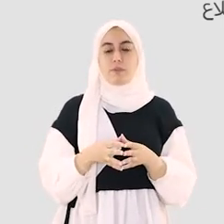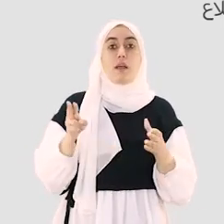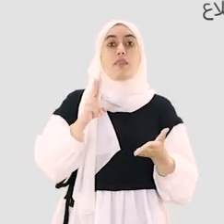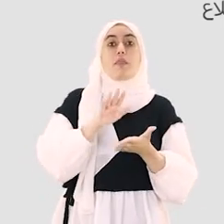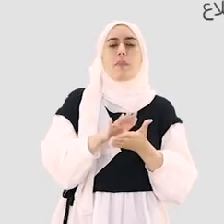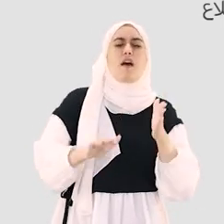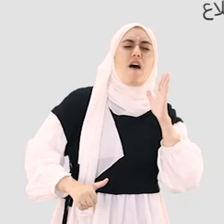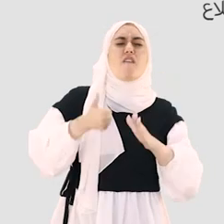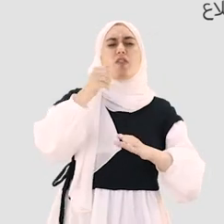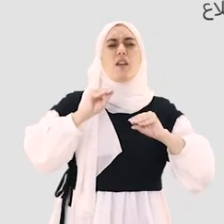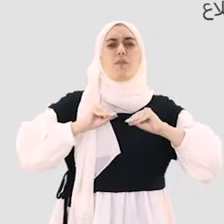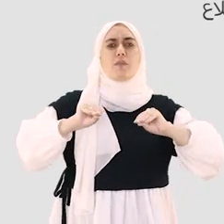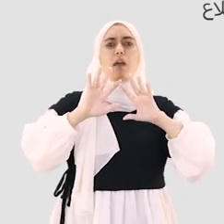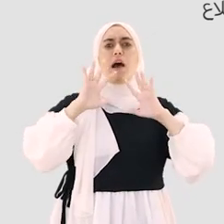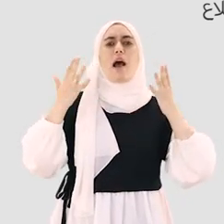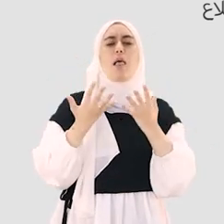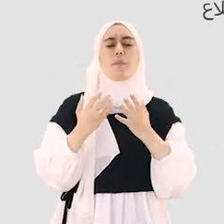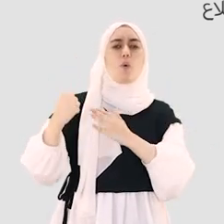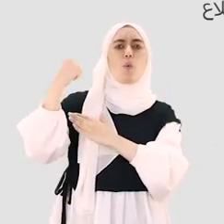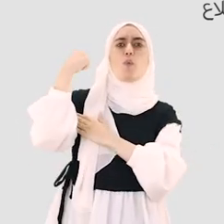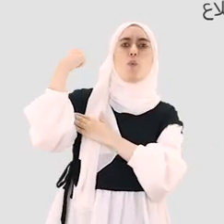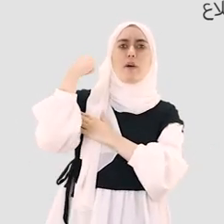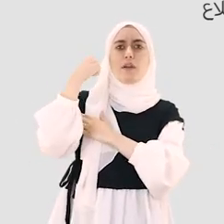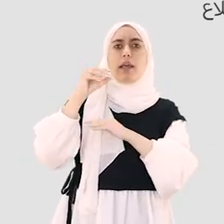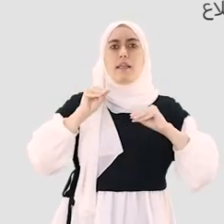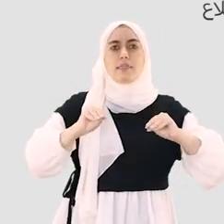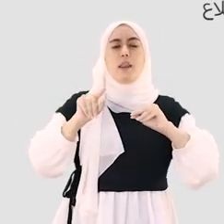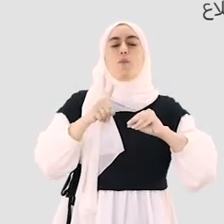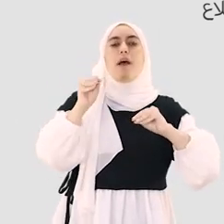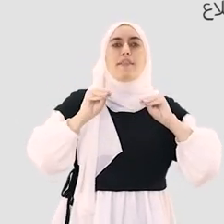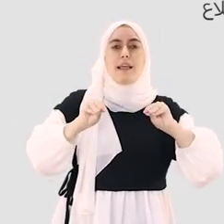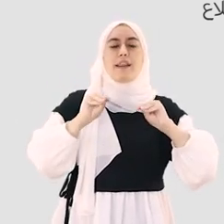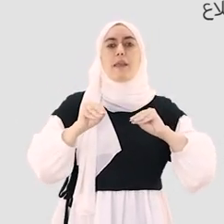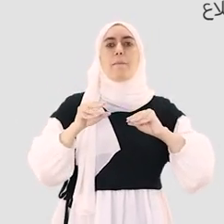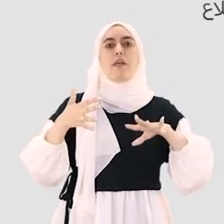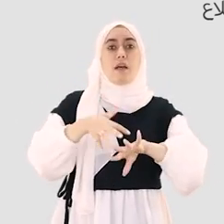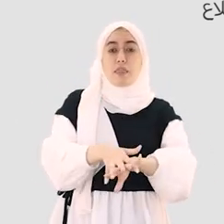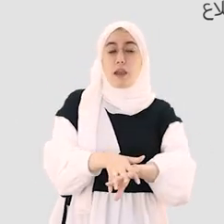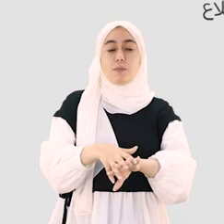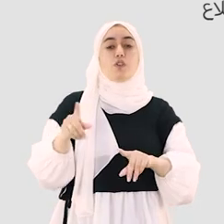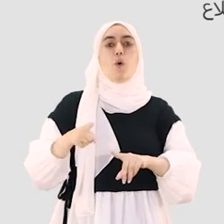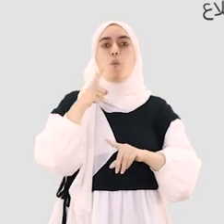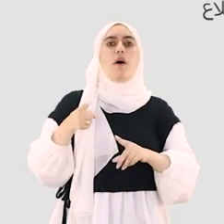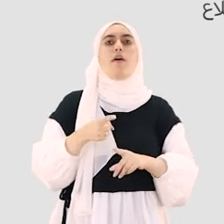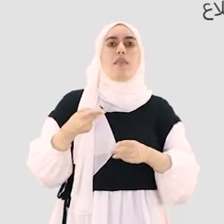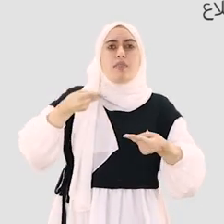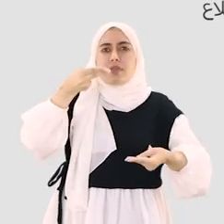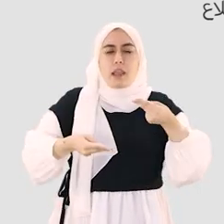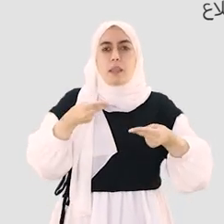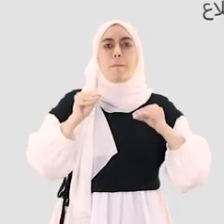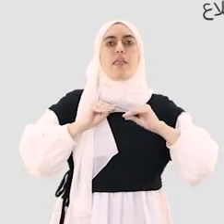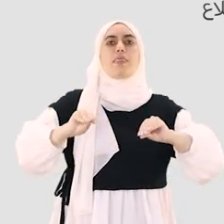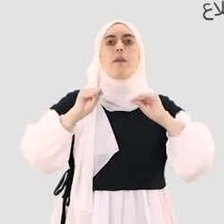تطبيق افضل الممارسات العالميه والوطنيه في التعلم والتعليم الدامج وتوفير اليات